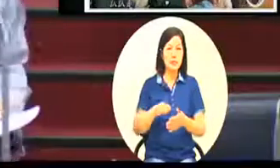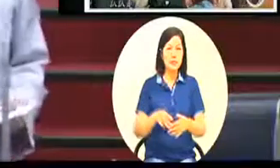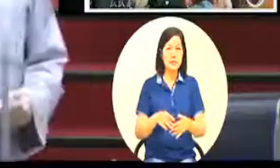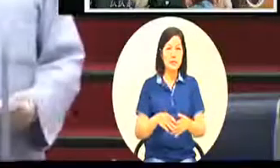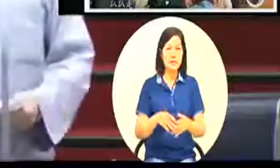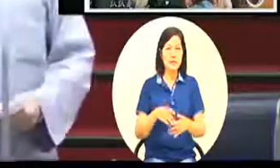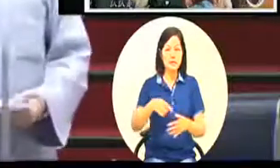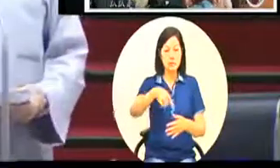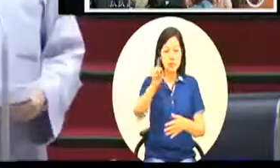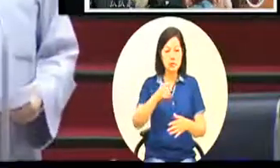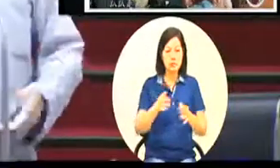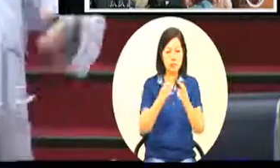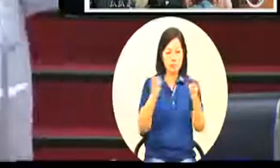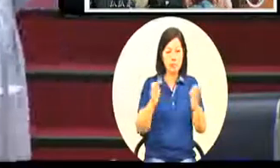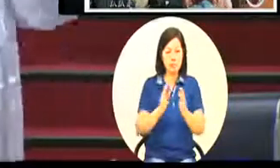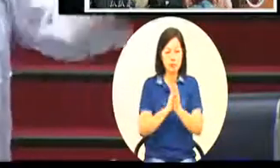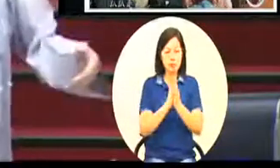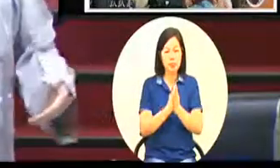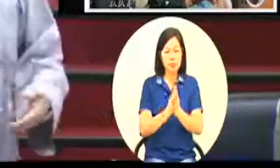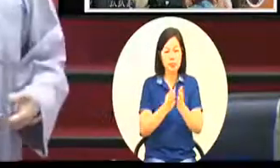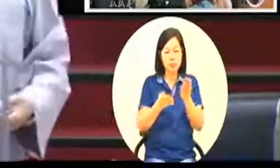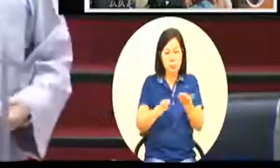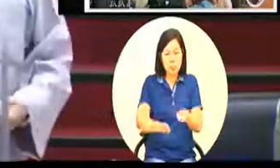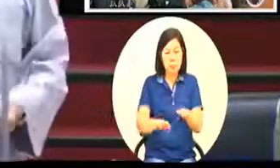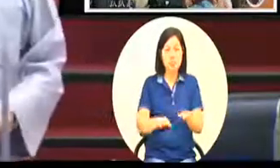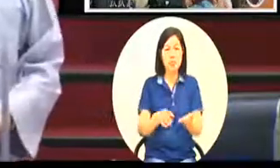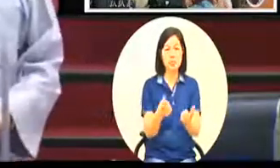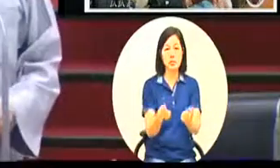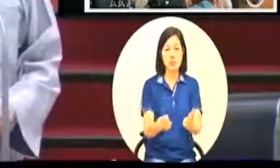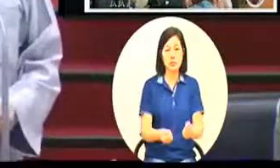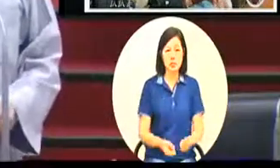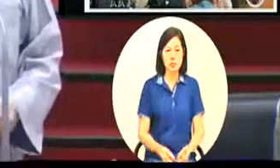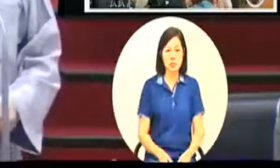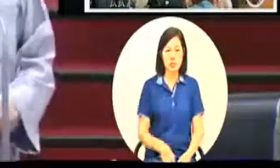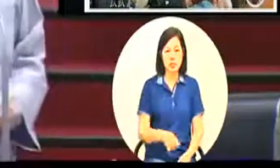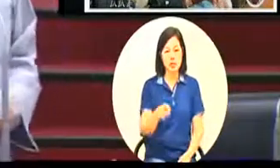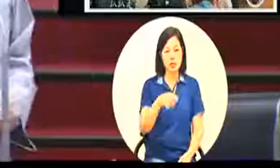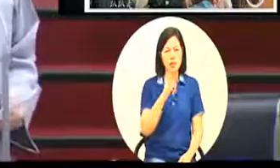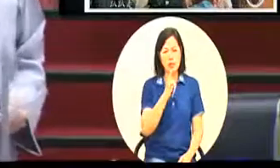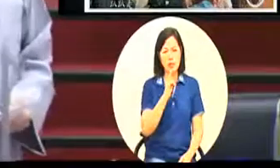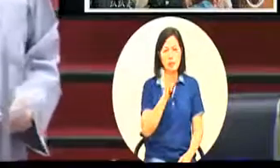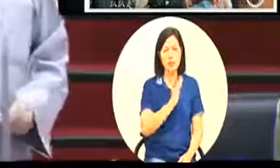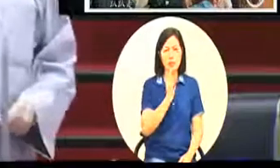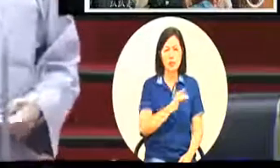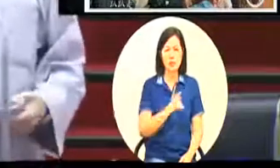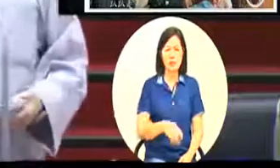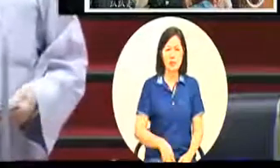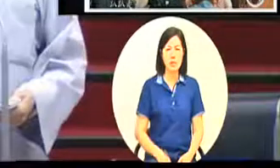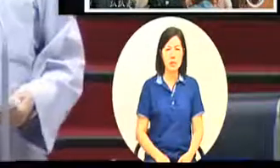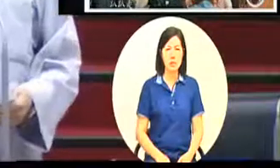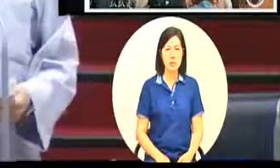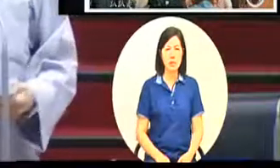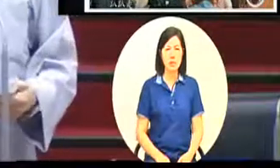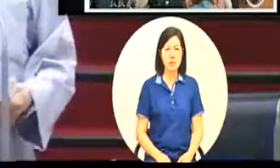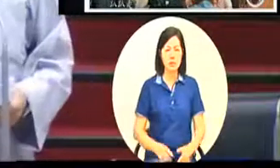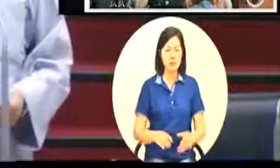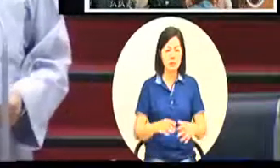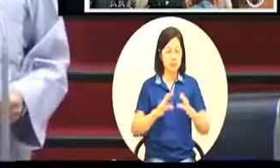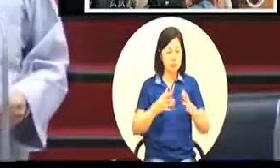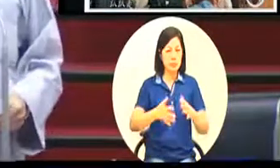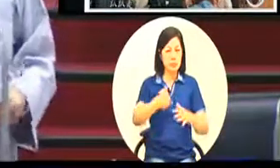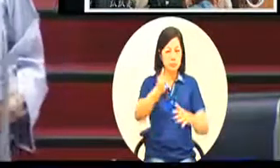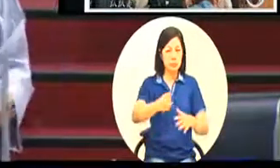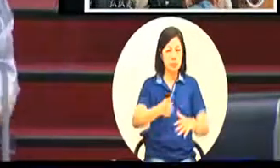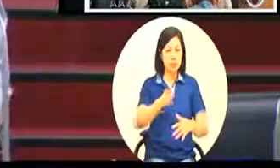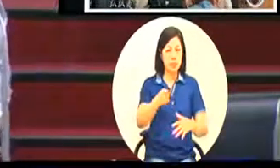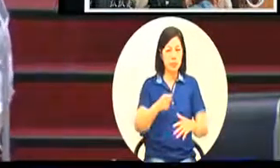明德议员选，用拨杯都免民调啊嘛，讲个啥物话？身为一国之尊，人讲这是武则